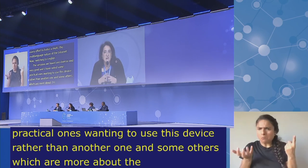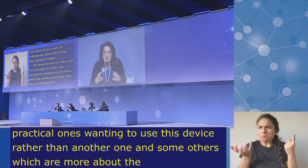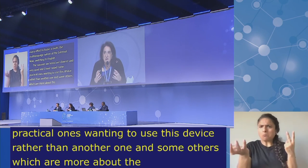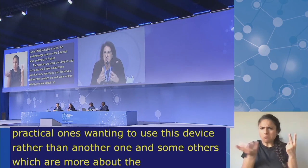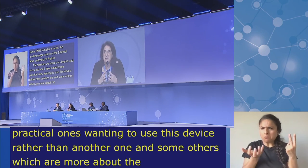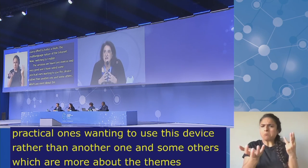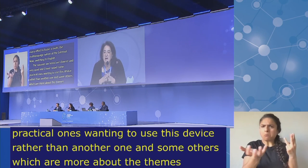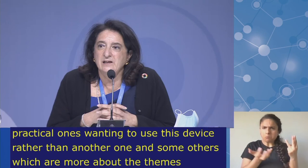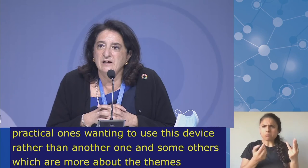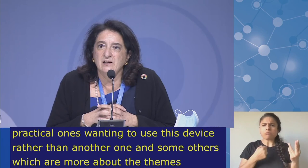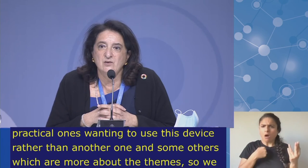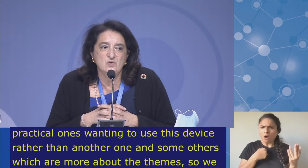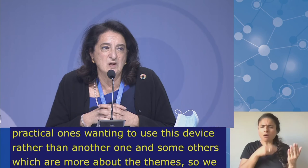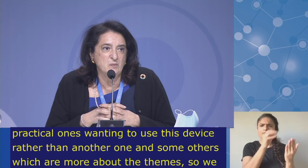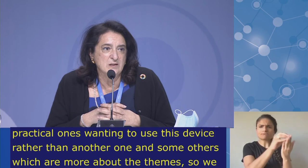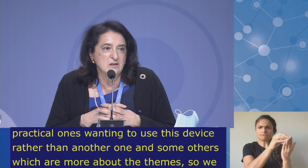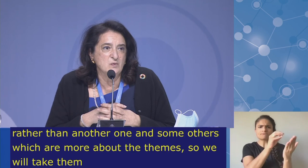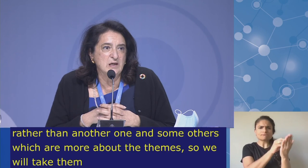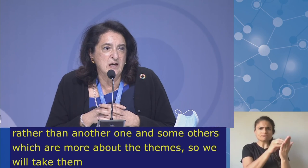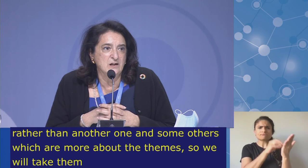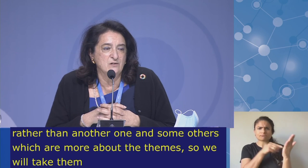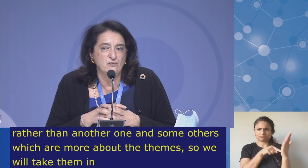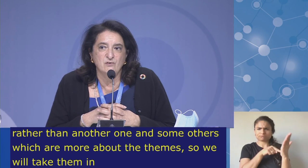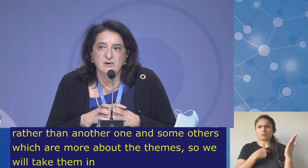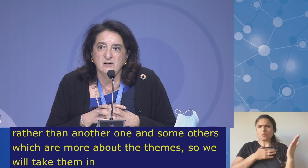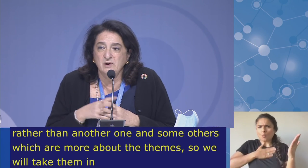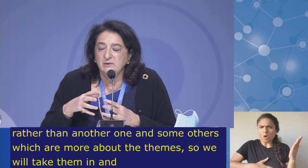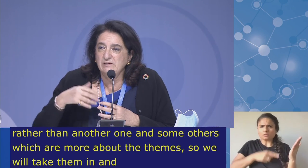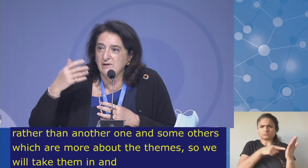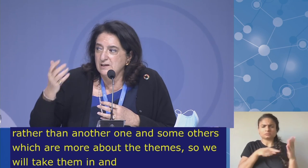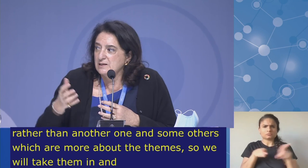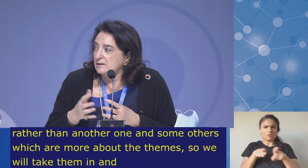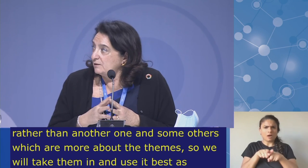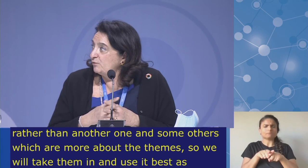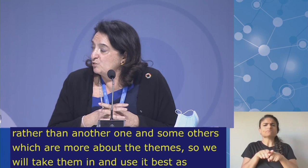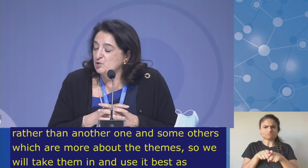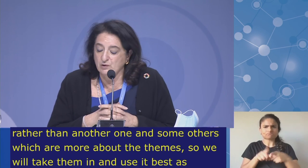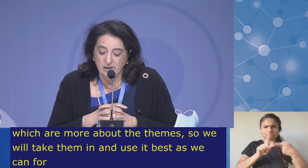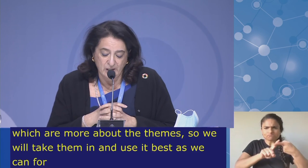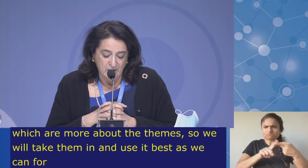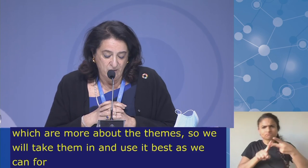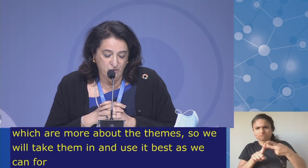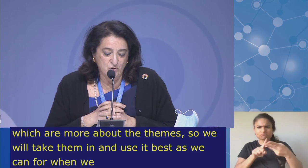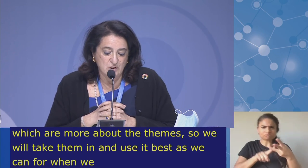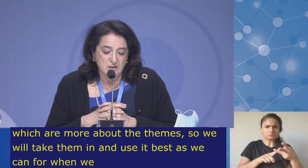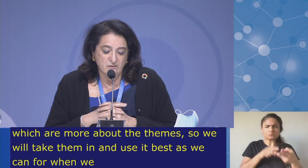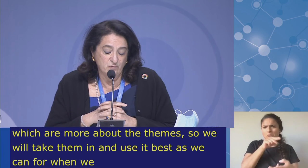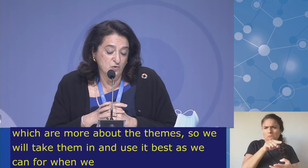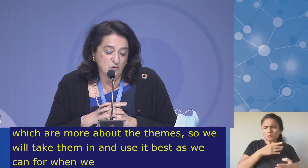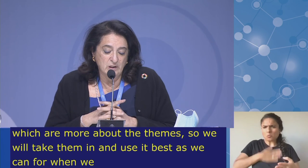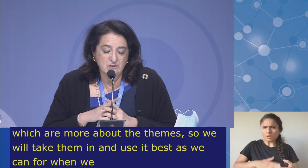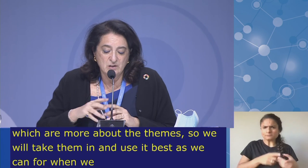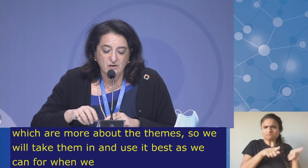очень ценными, содержательными. Мы, несомненно, подведем итоги